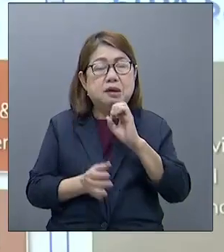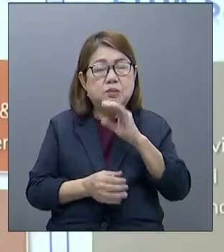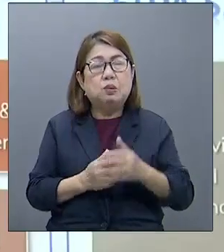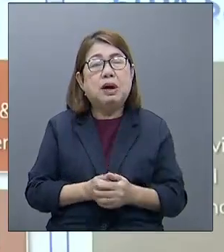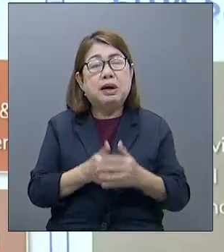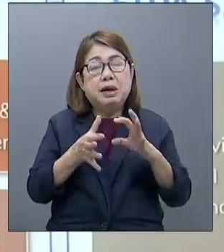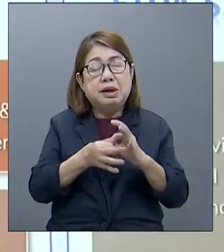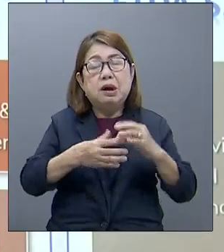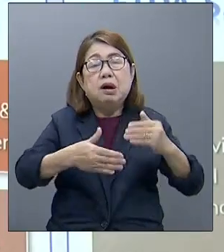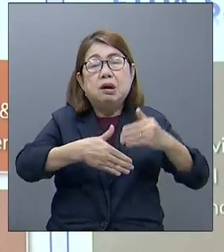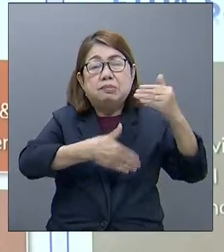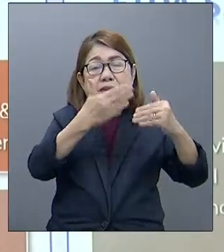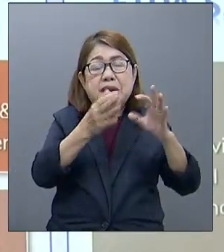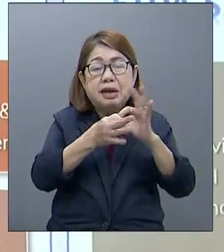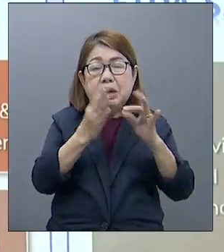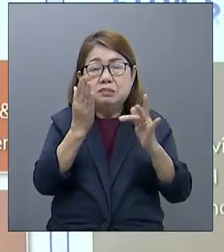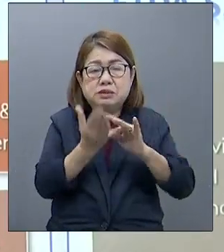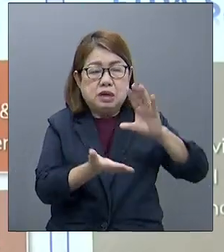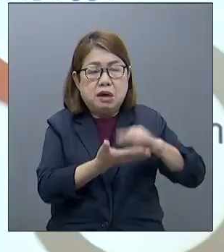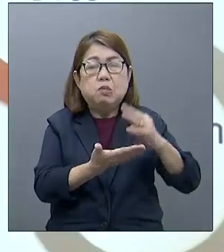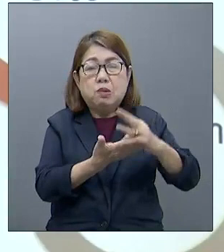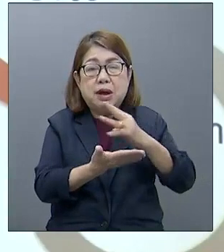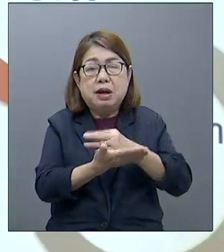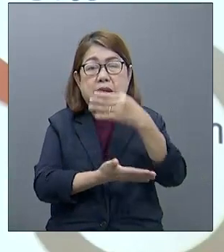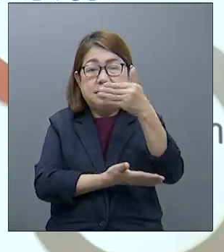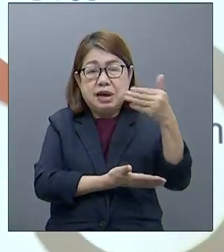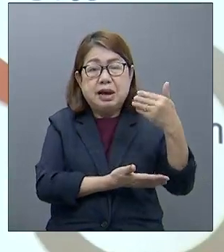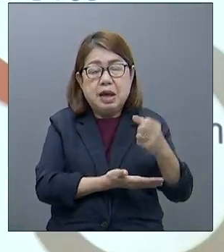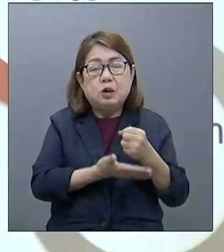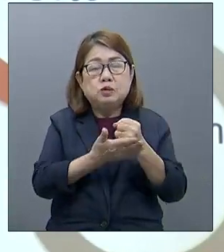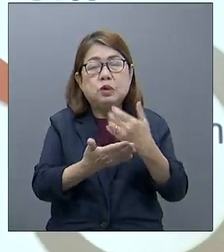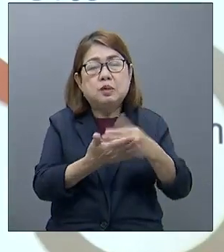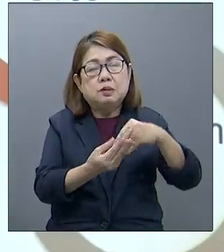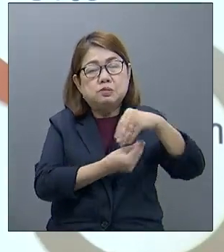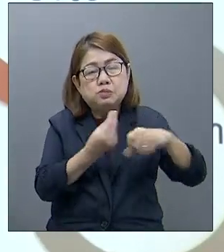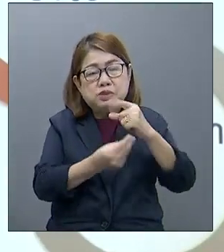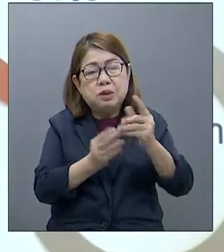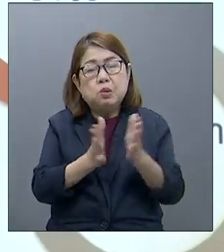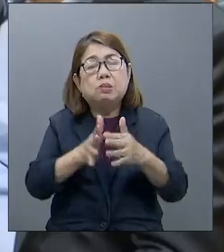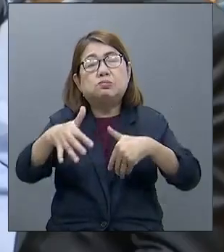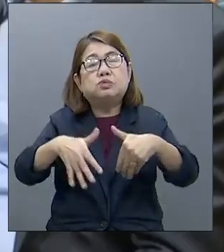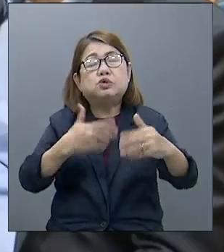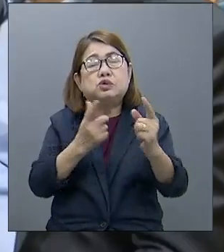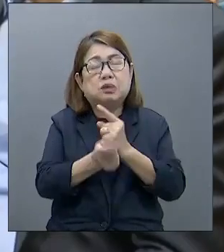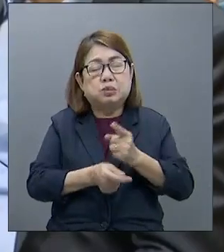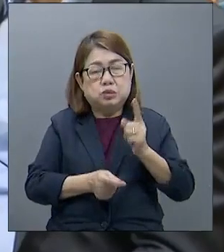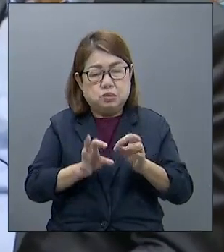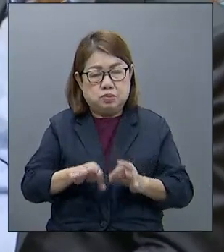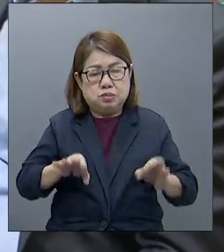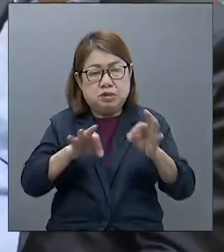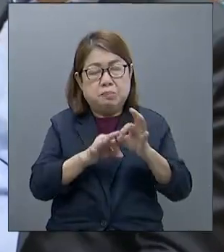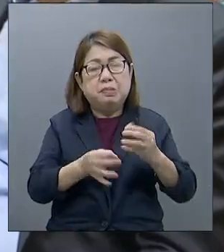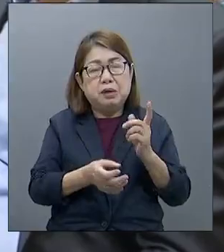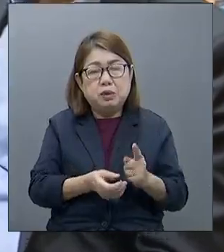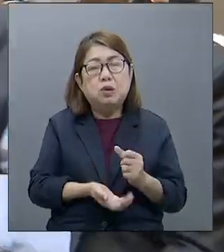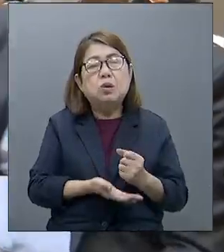ทัลเป็นวาระแห่งชาติในการขับเคลื่อนเศรษฐกิจแล้วก็สังคมนะคะจึงมีความจำเป็นอย่างยิ่งค่ะที่ต้องลงทุนด้านโครงสร้างพื้นฐานทางดิ